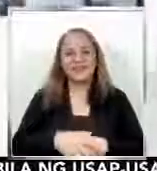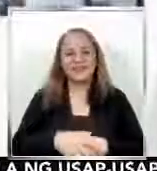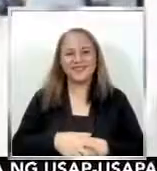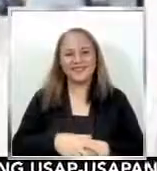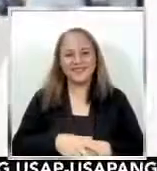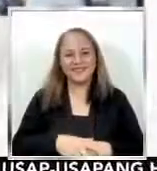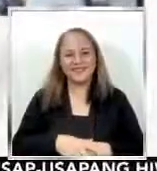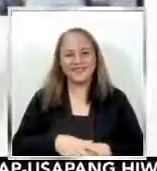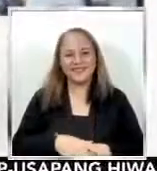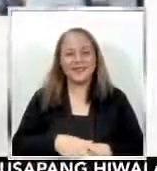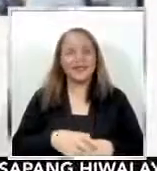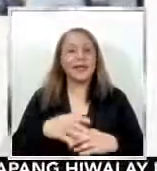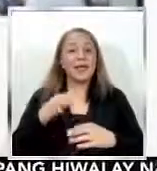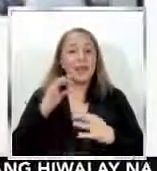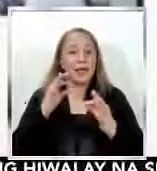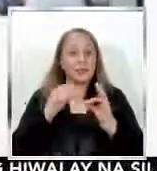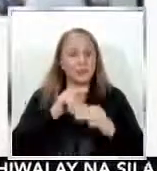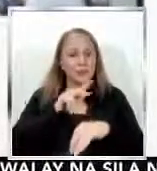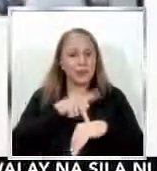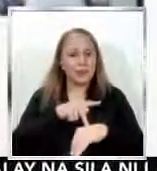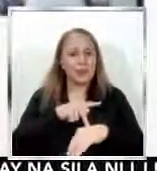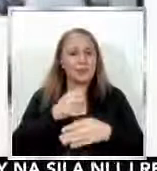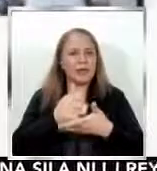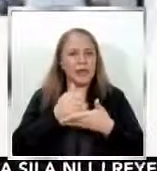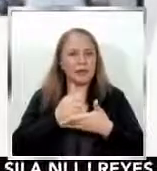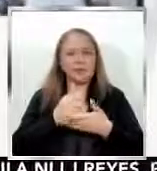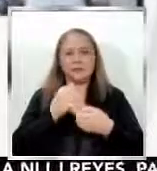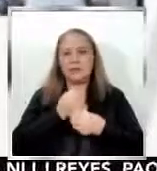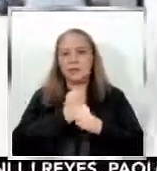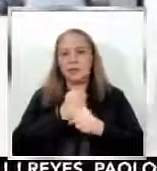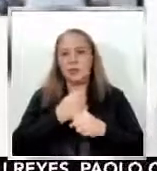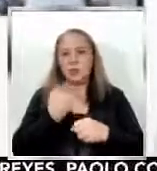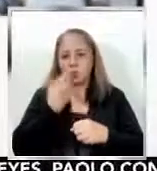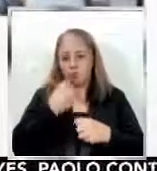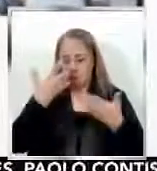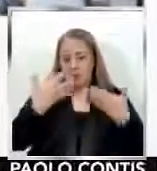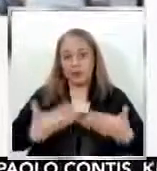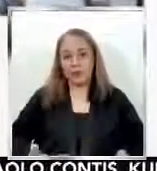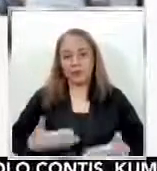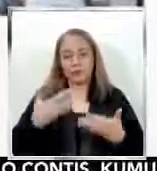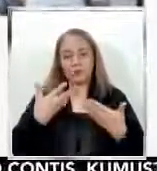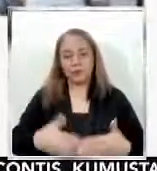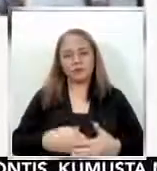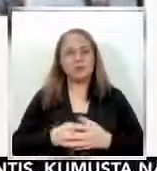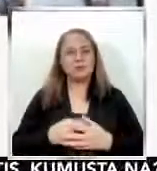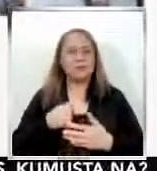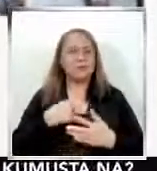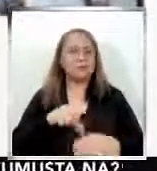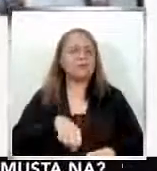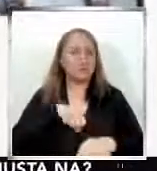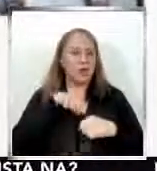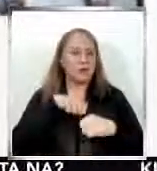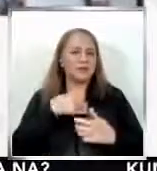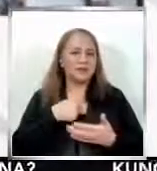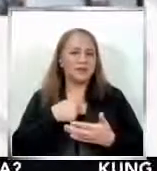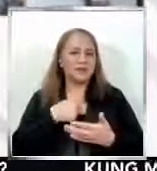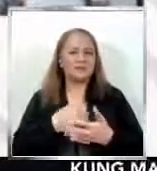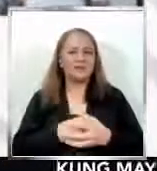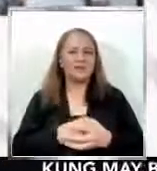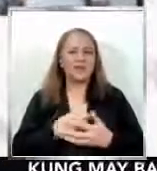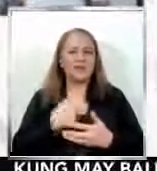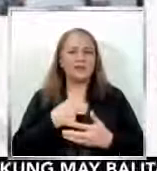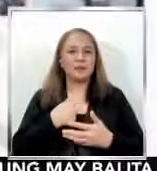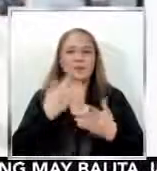The Philippines has helped define me as who I am as a person. I'm just so proud, you know, and just thankful